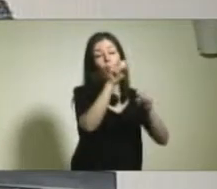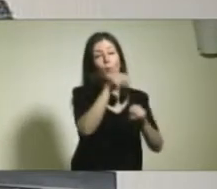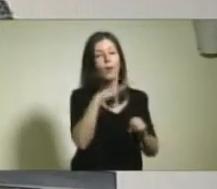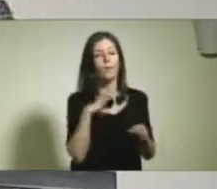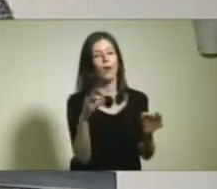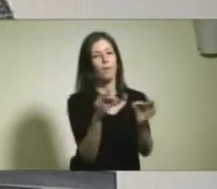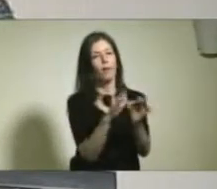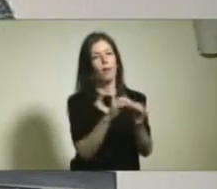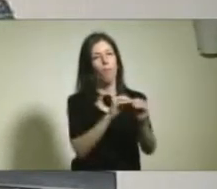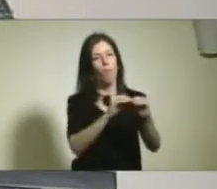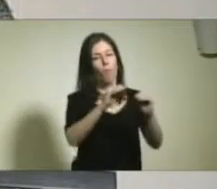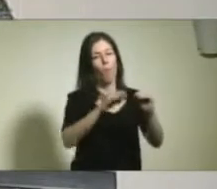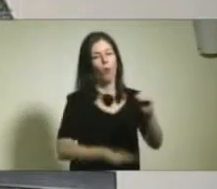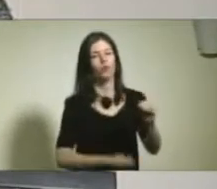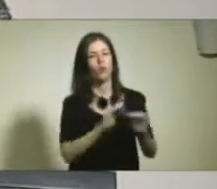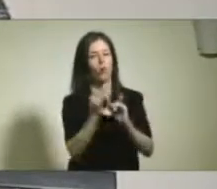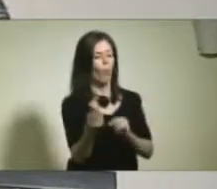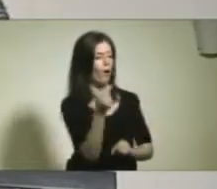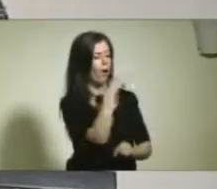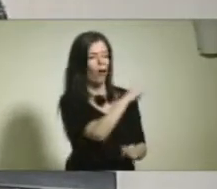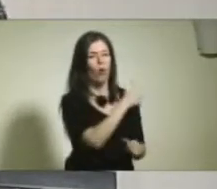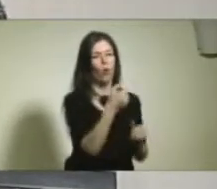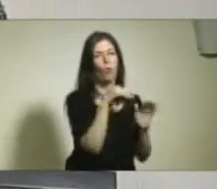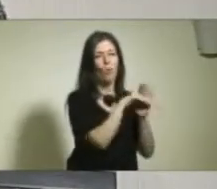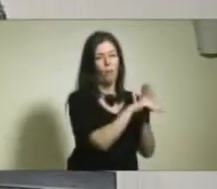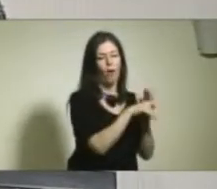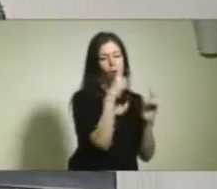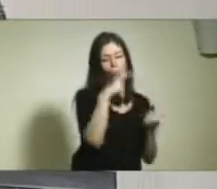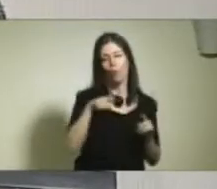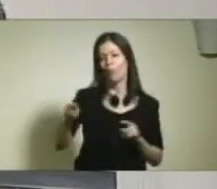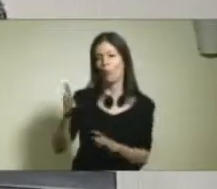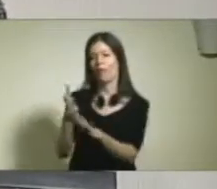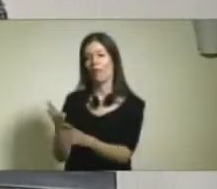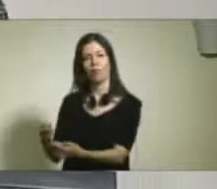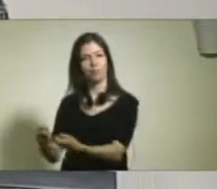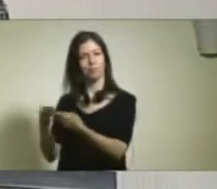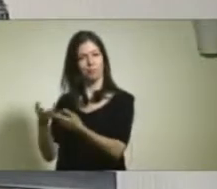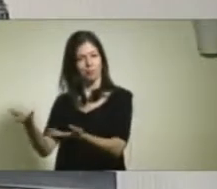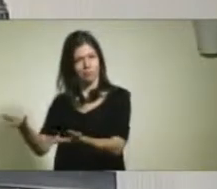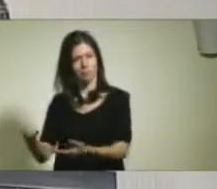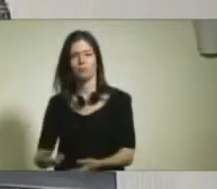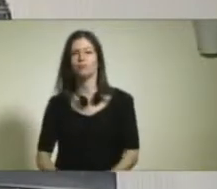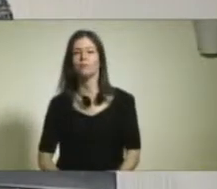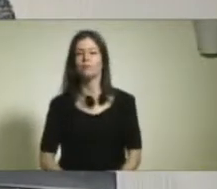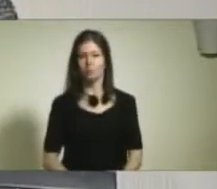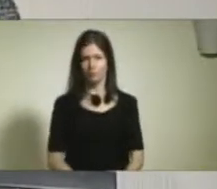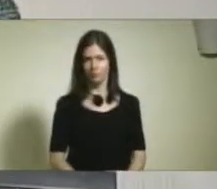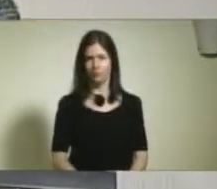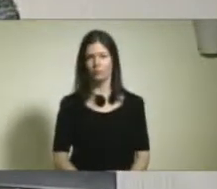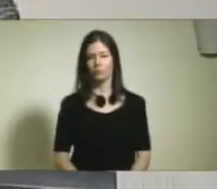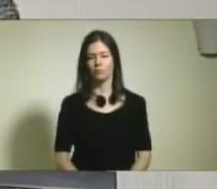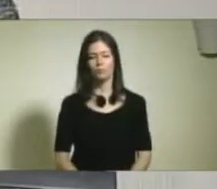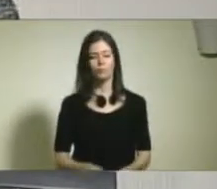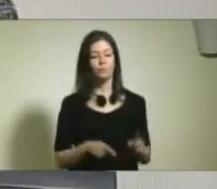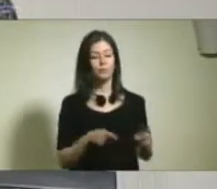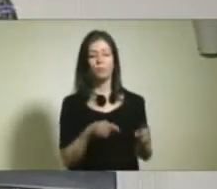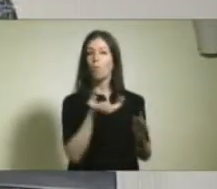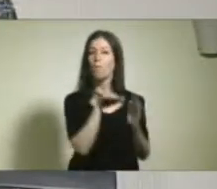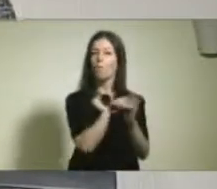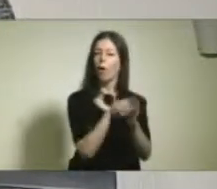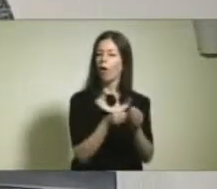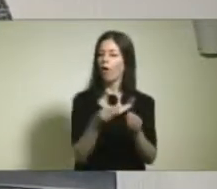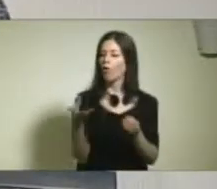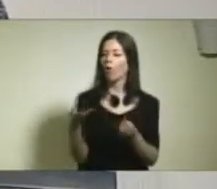facturons le moins cher les frais aux clients. Donc, alors, notre banque, on distribue les prestations